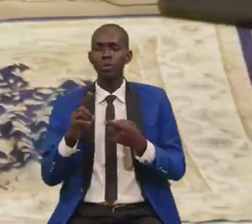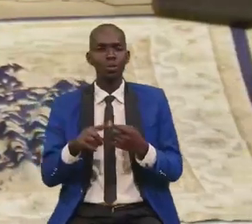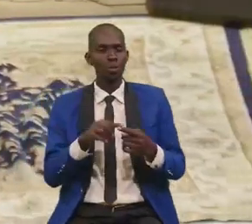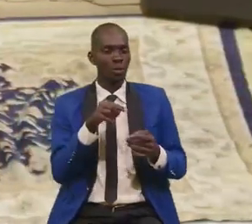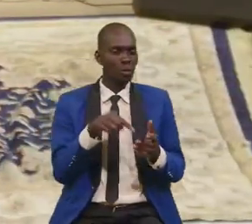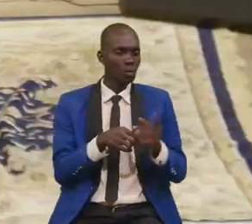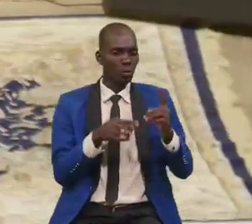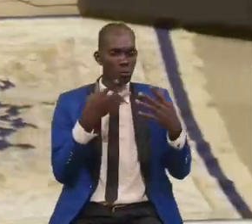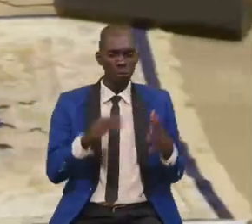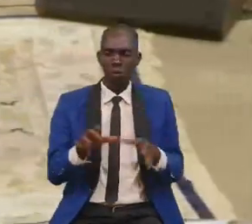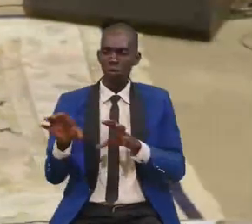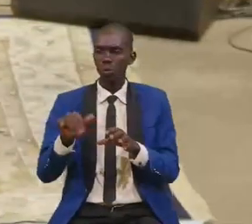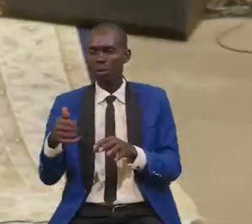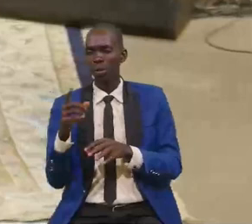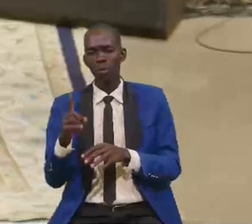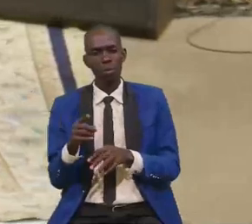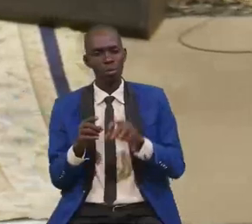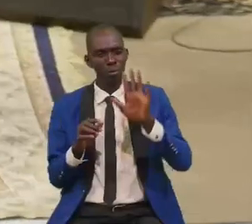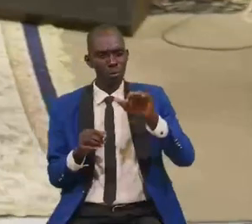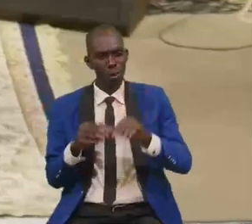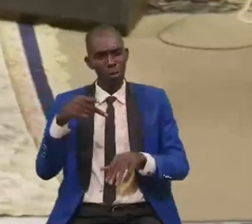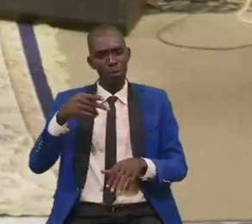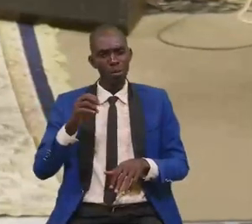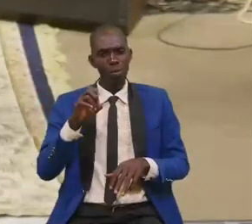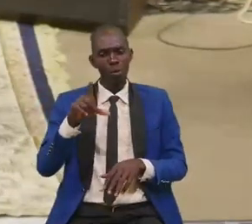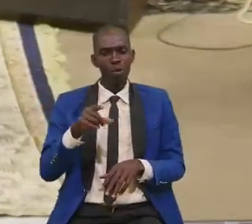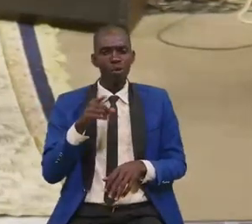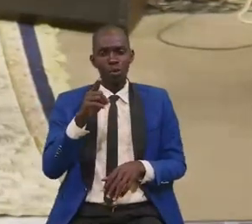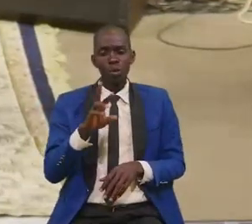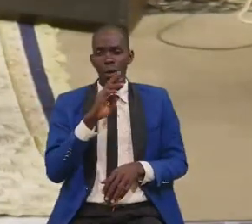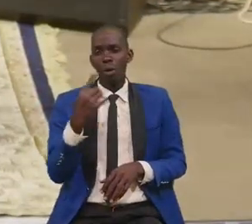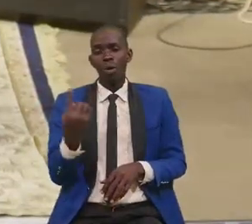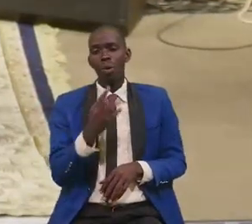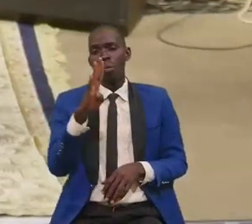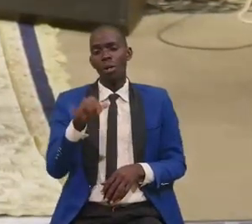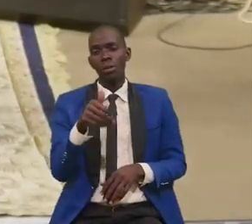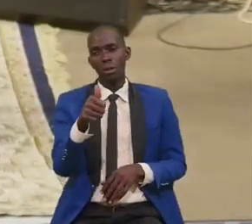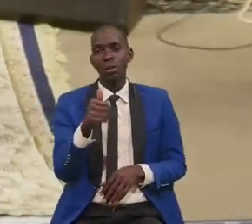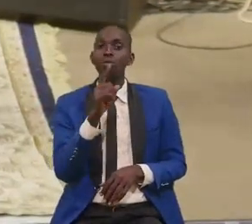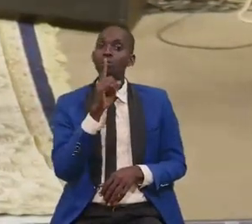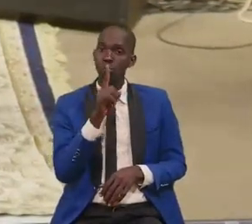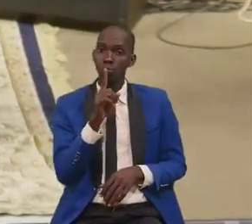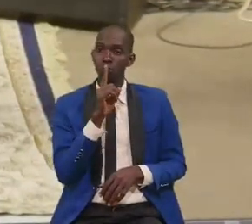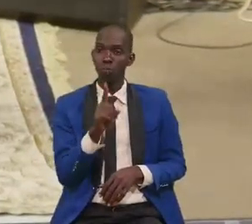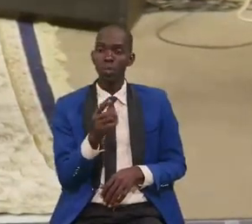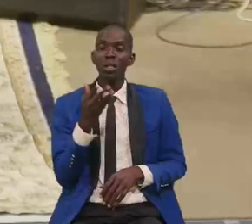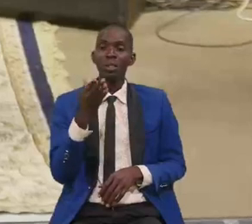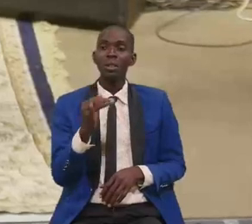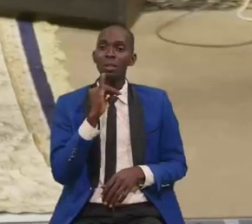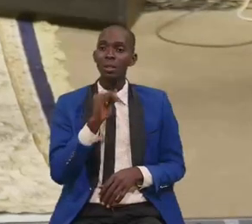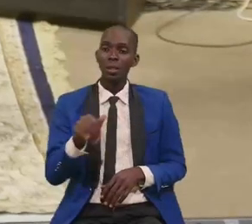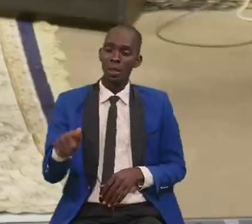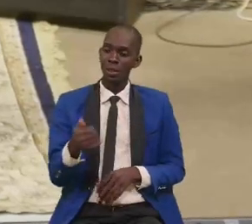Paul, tu es fou. C'est vrai, c'est vrai. Il y a un autre esprit qui est venu en